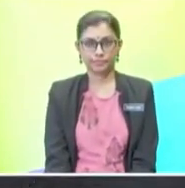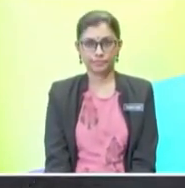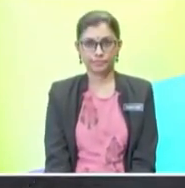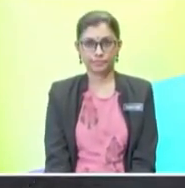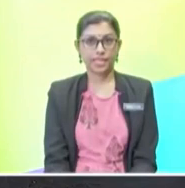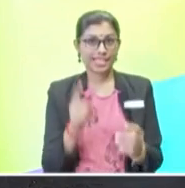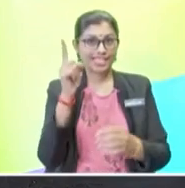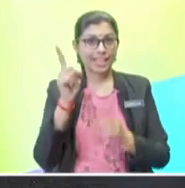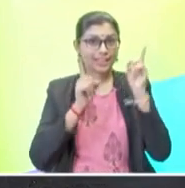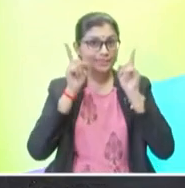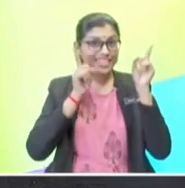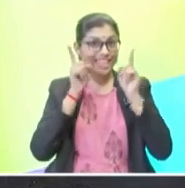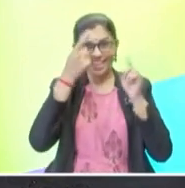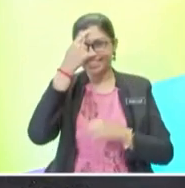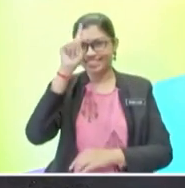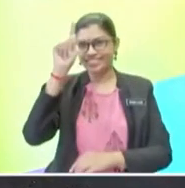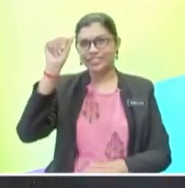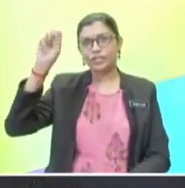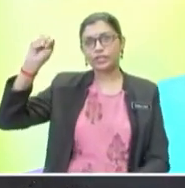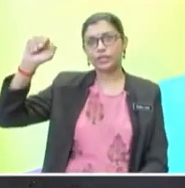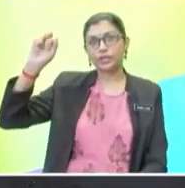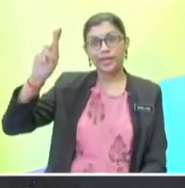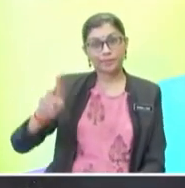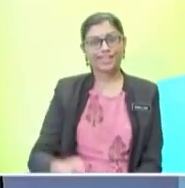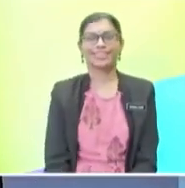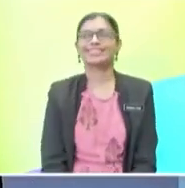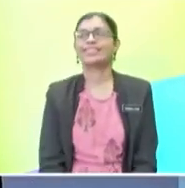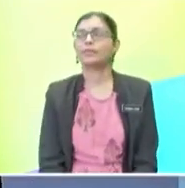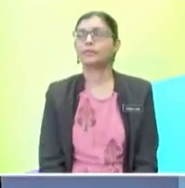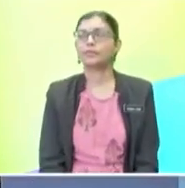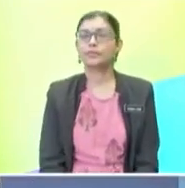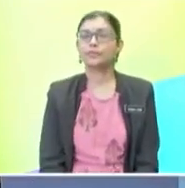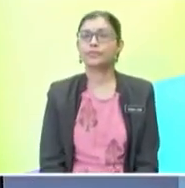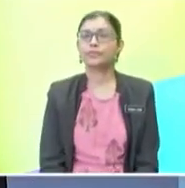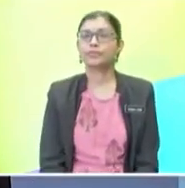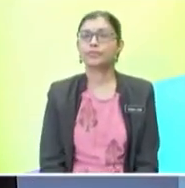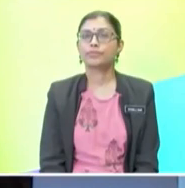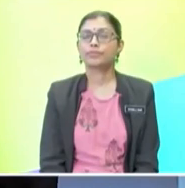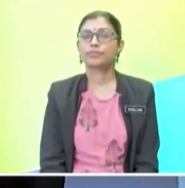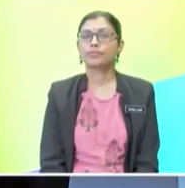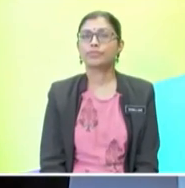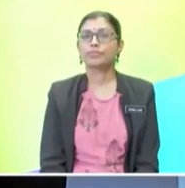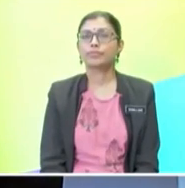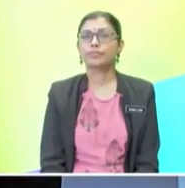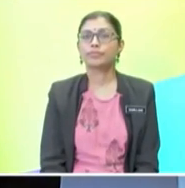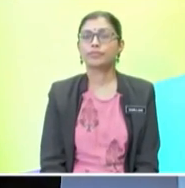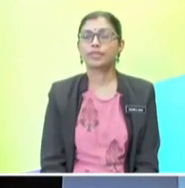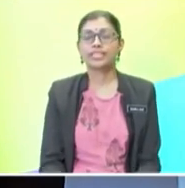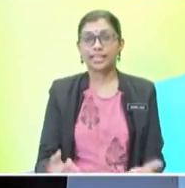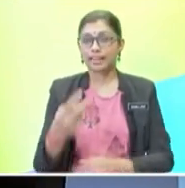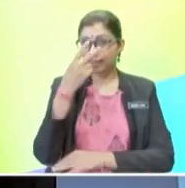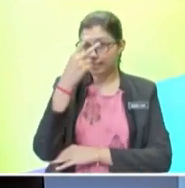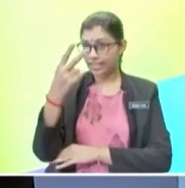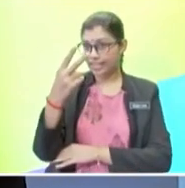Okay, boleh cikgu. Terbaik. Okey. Terbaik. Seterusnya, kita lihat pula kepada anak murid kita yang kedua,